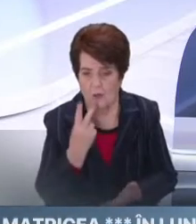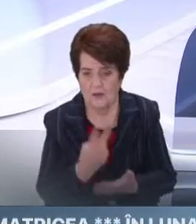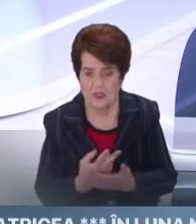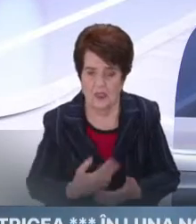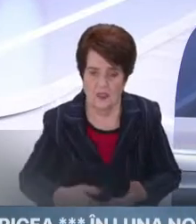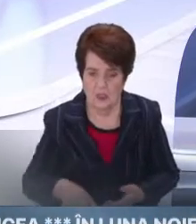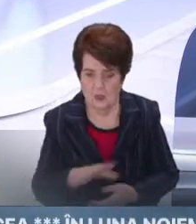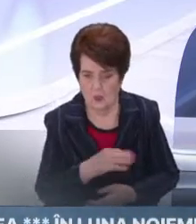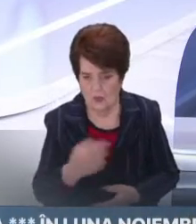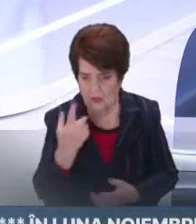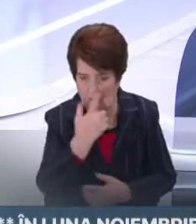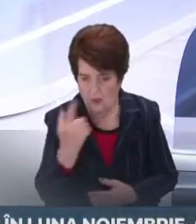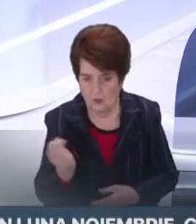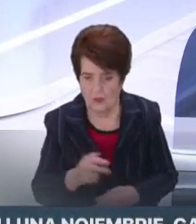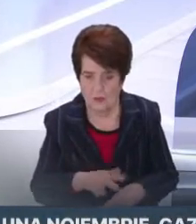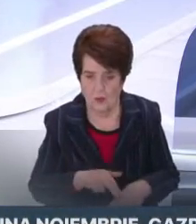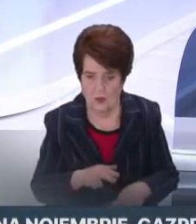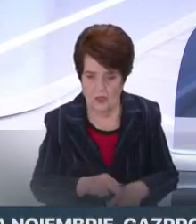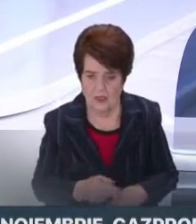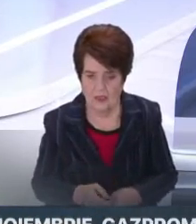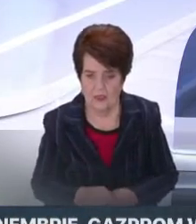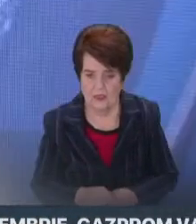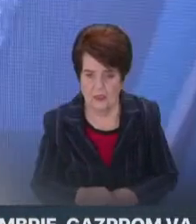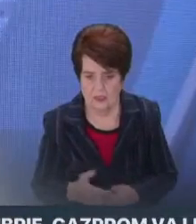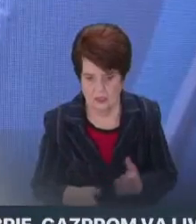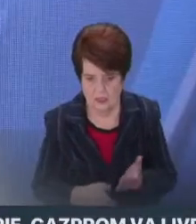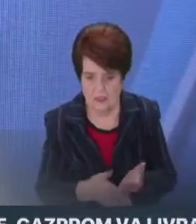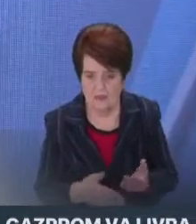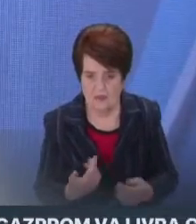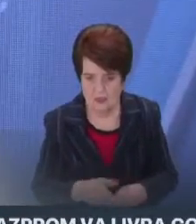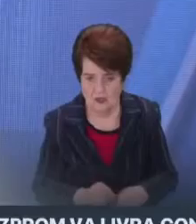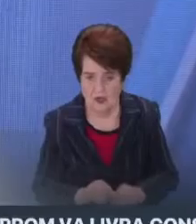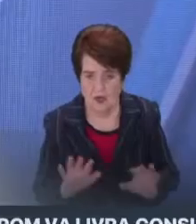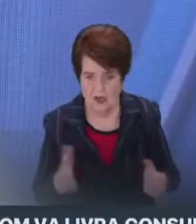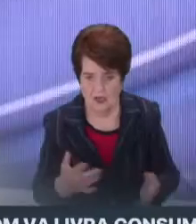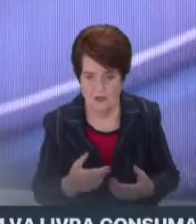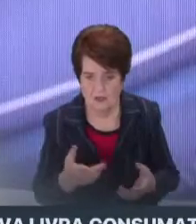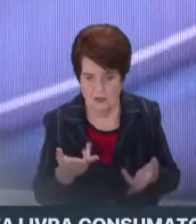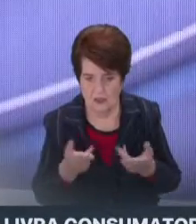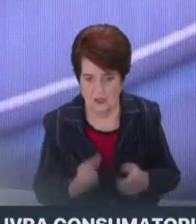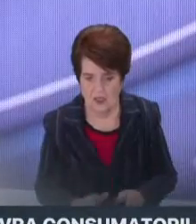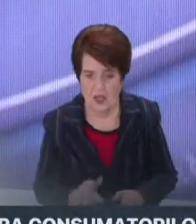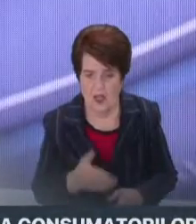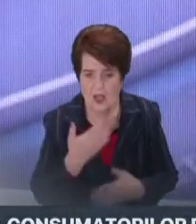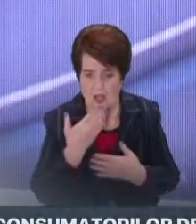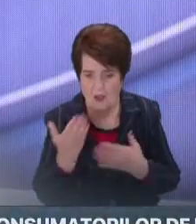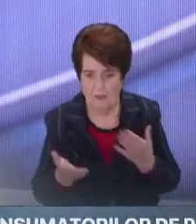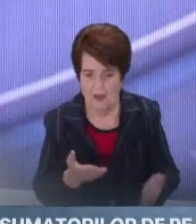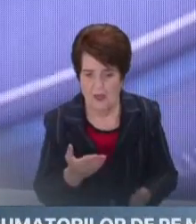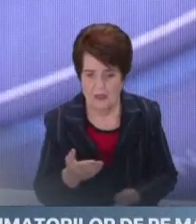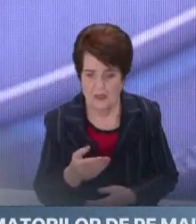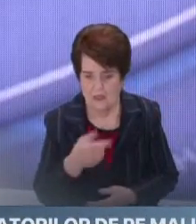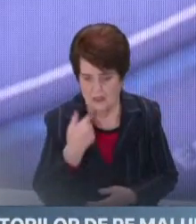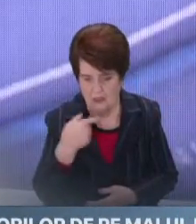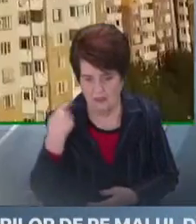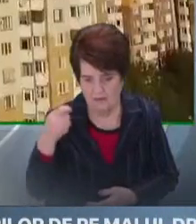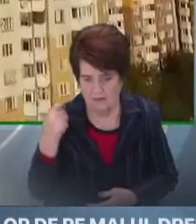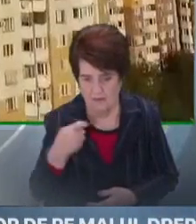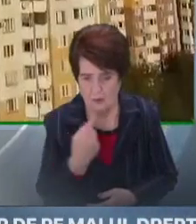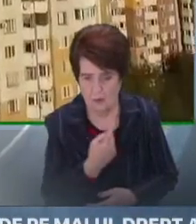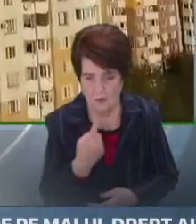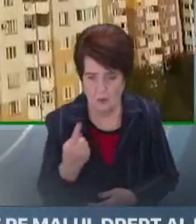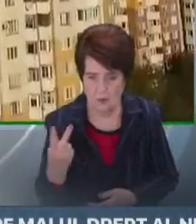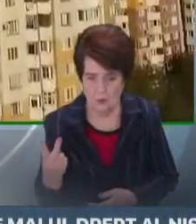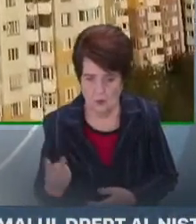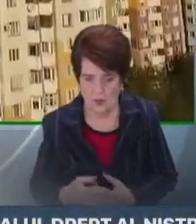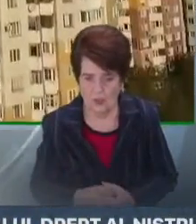anunțe poliția? Se intervine în astfel de cazuri? Da, desigur. Apelează la 112 și deja